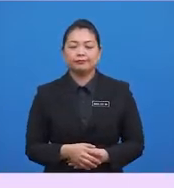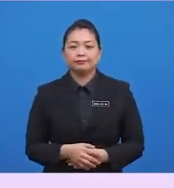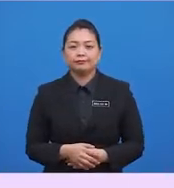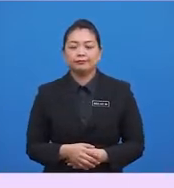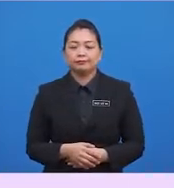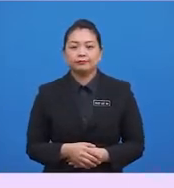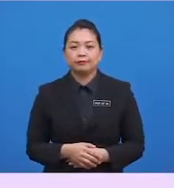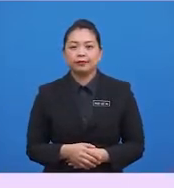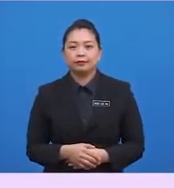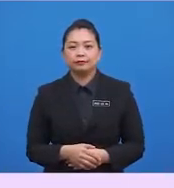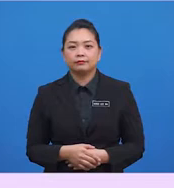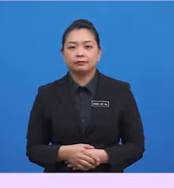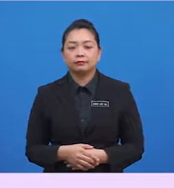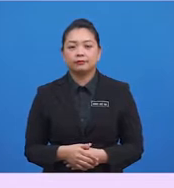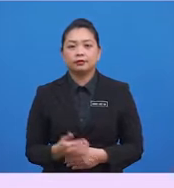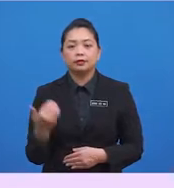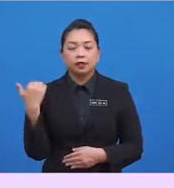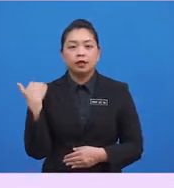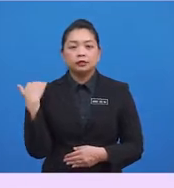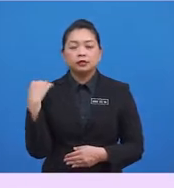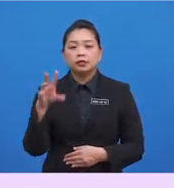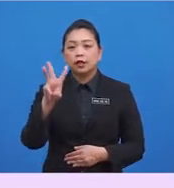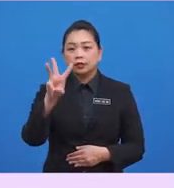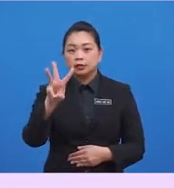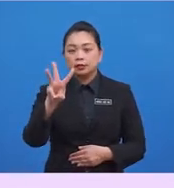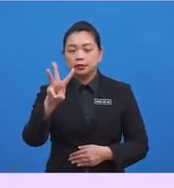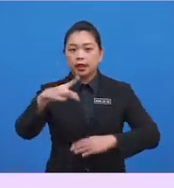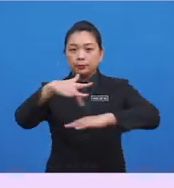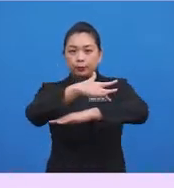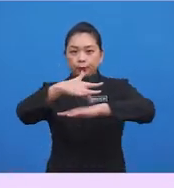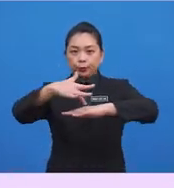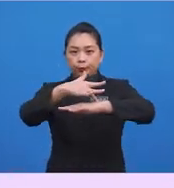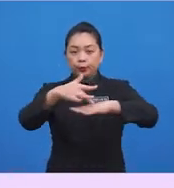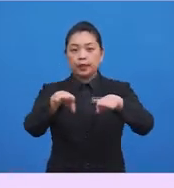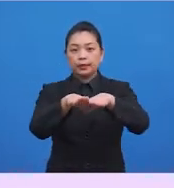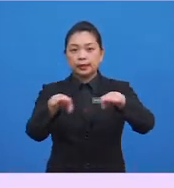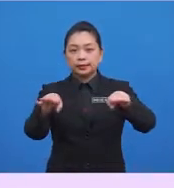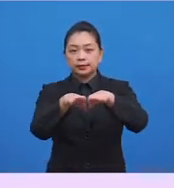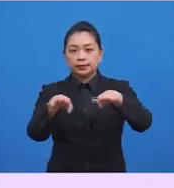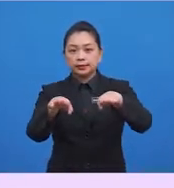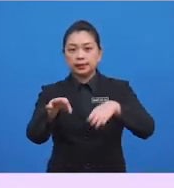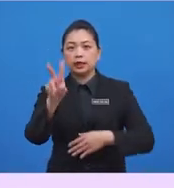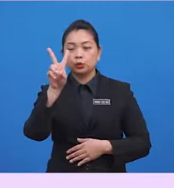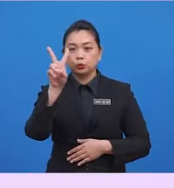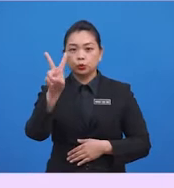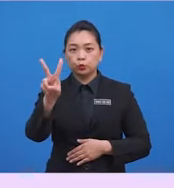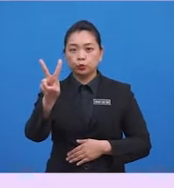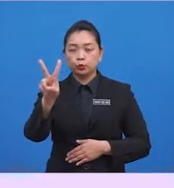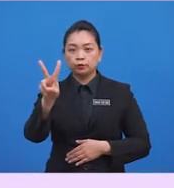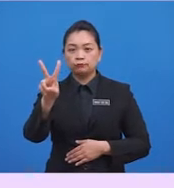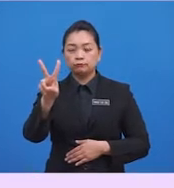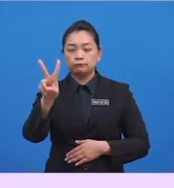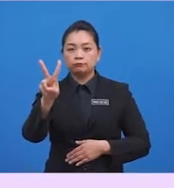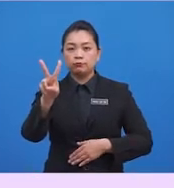yang ditunjukkan ini, terdapat 6 permukaan rata pada bentangan ini. Dan 2